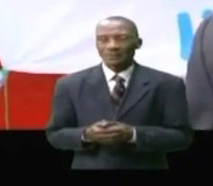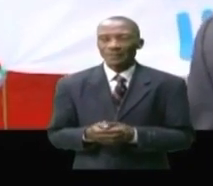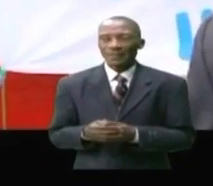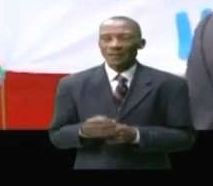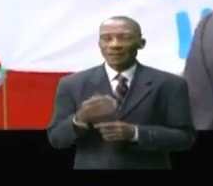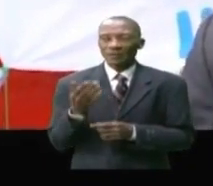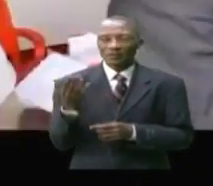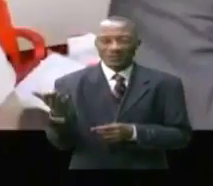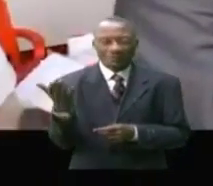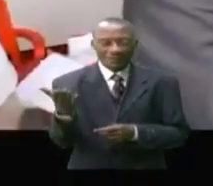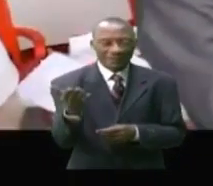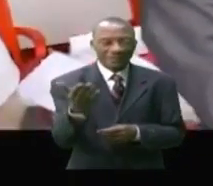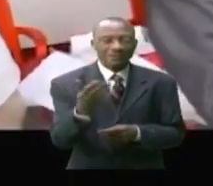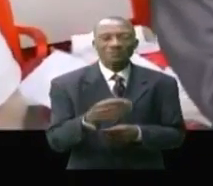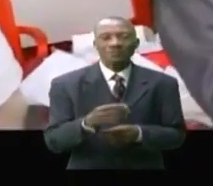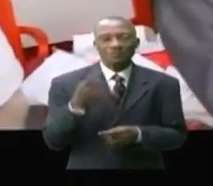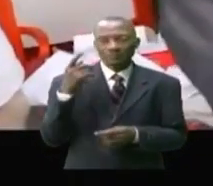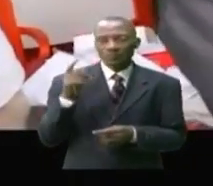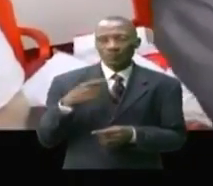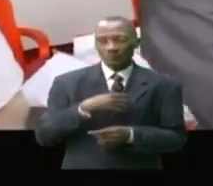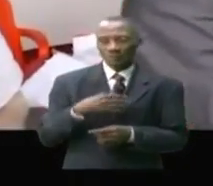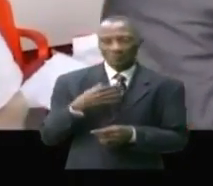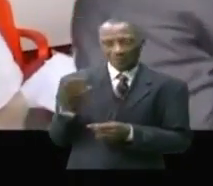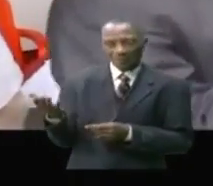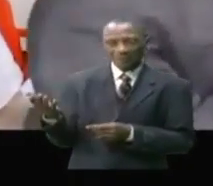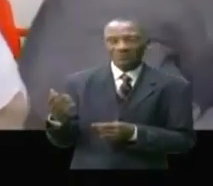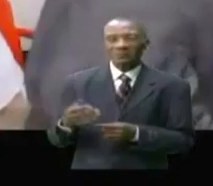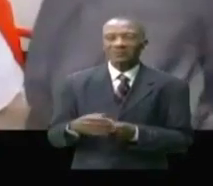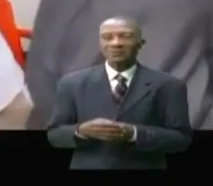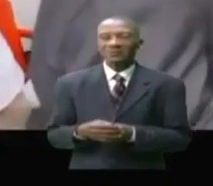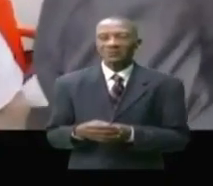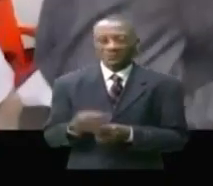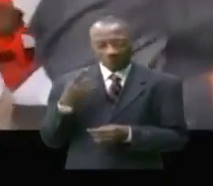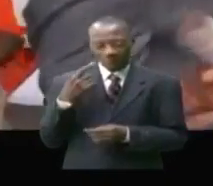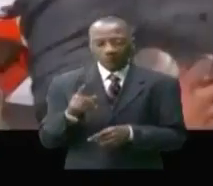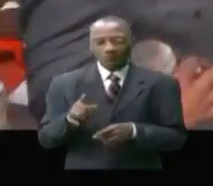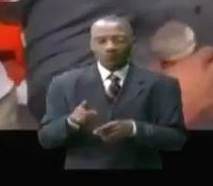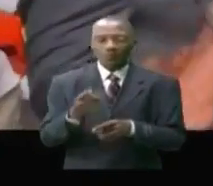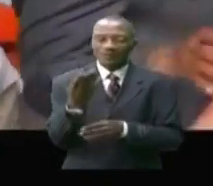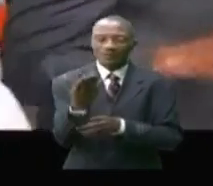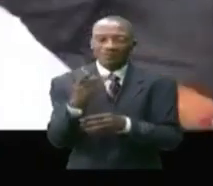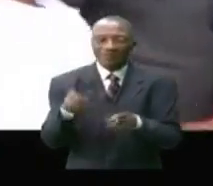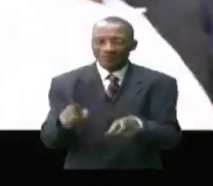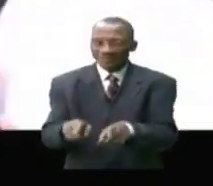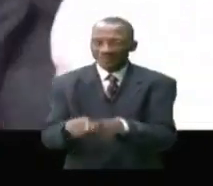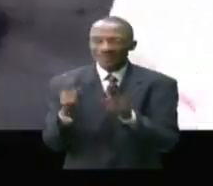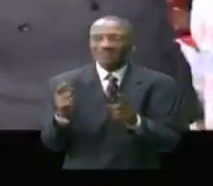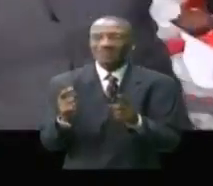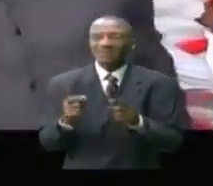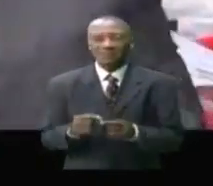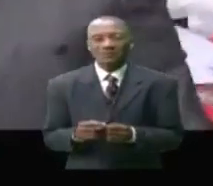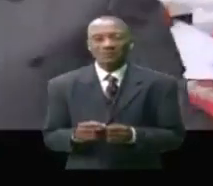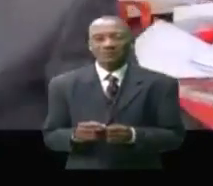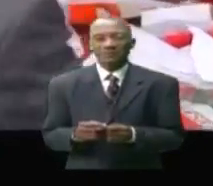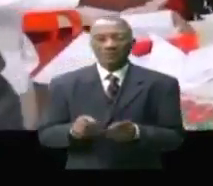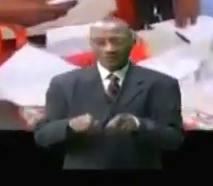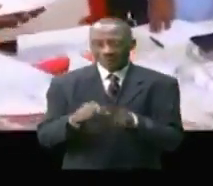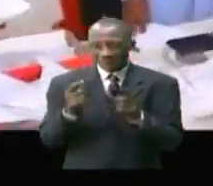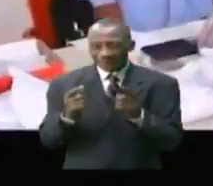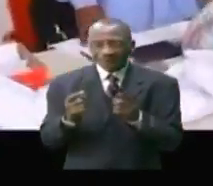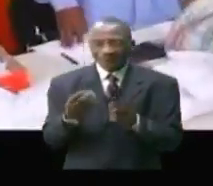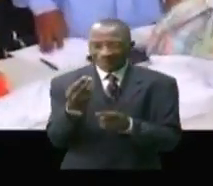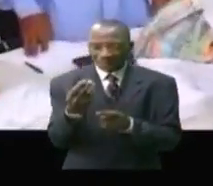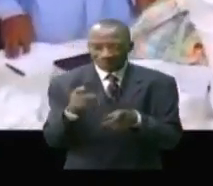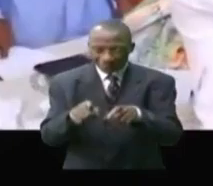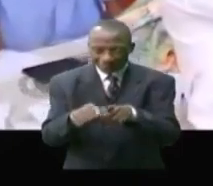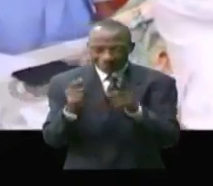peu de moyens. C'est ce que je viens de réaliser en donnant des crédits remboursables sans intérêt. Dans cette